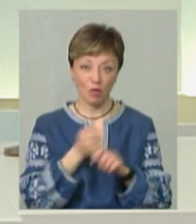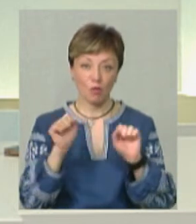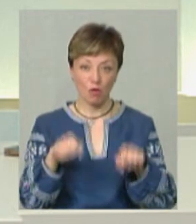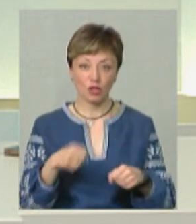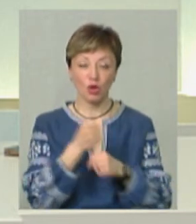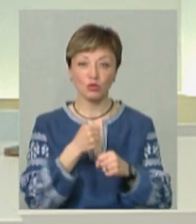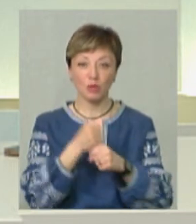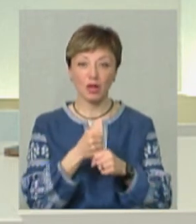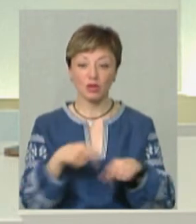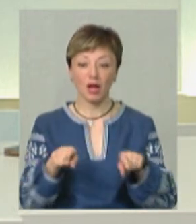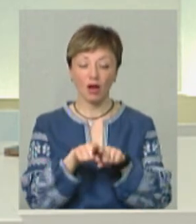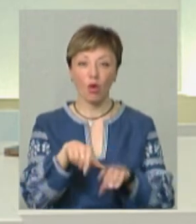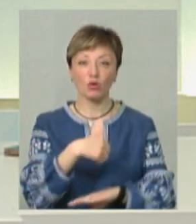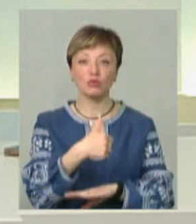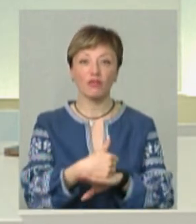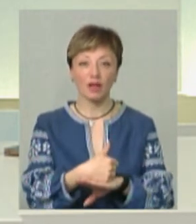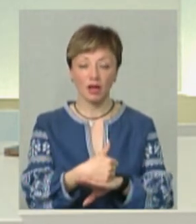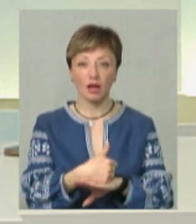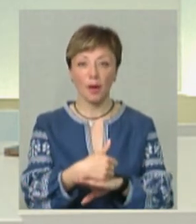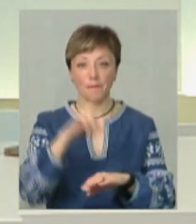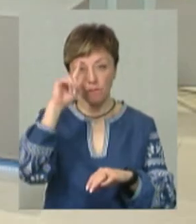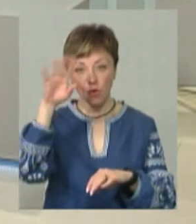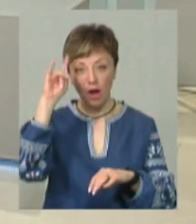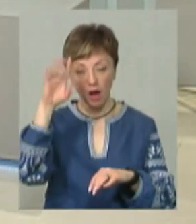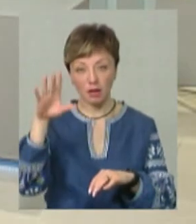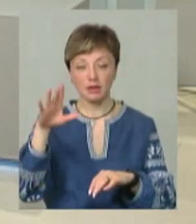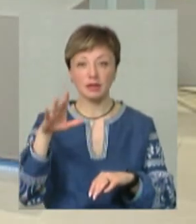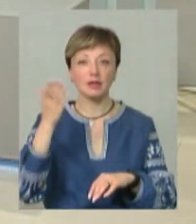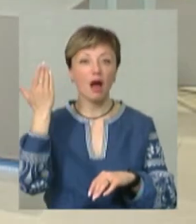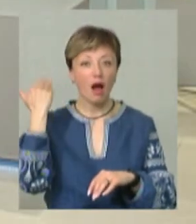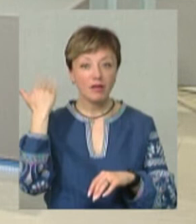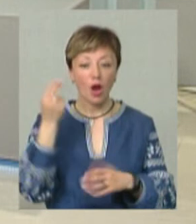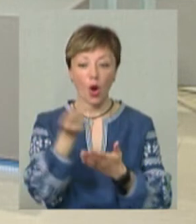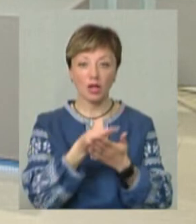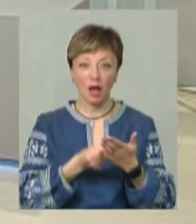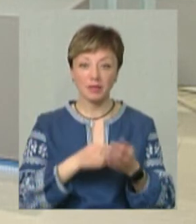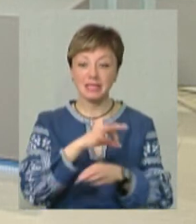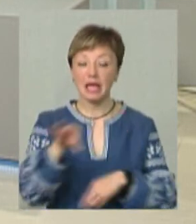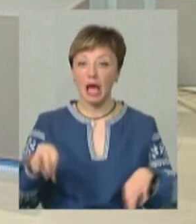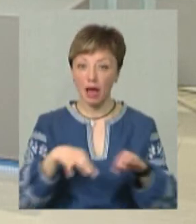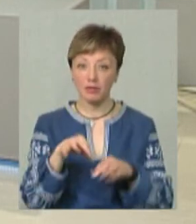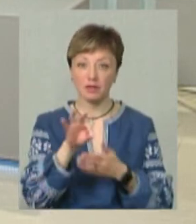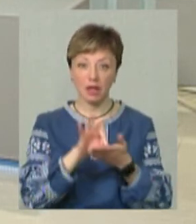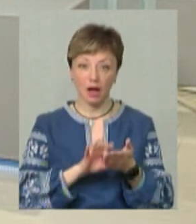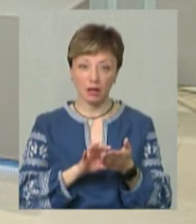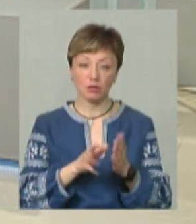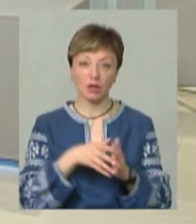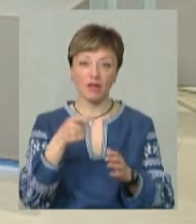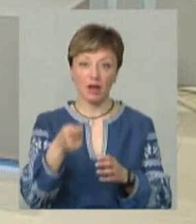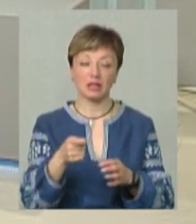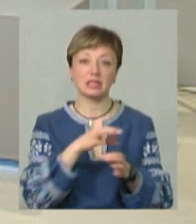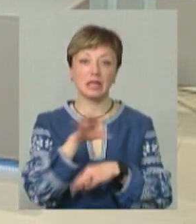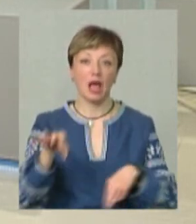буде розробити до таких основних популярних давніх орнаментів схеми, щоб відразу подавати зі